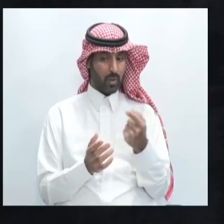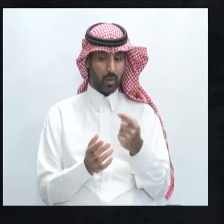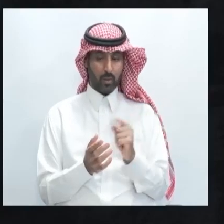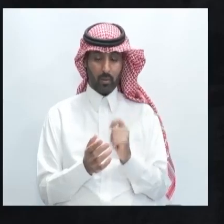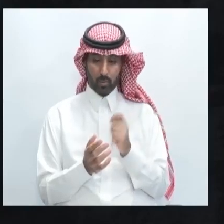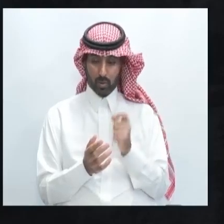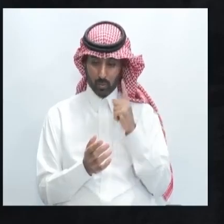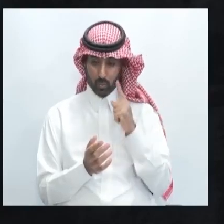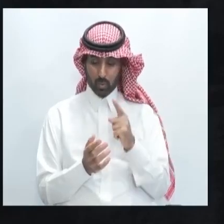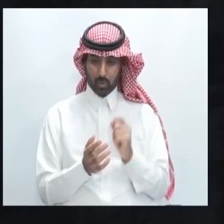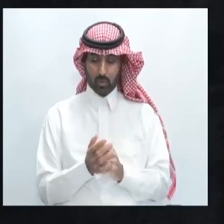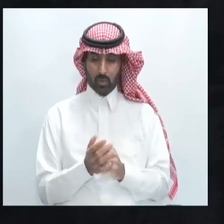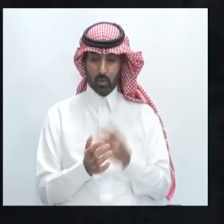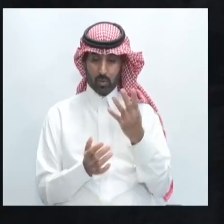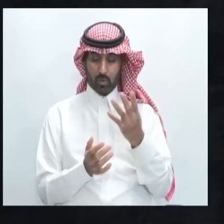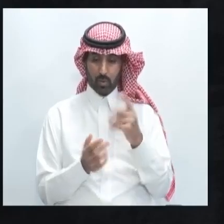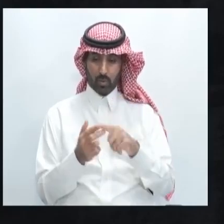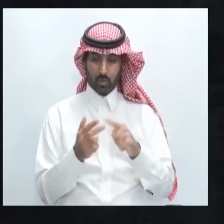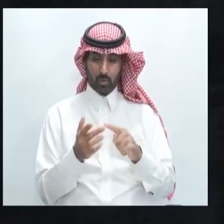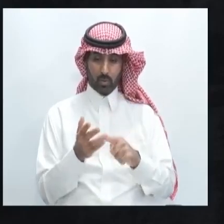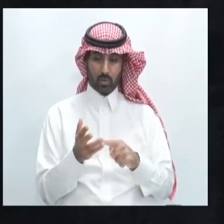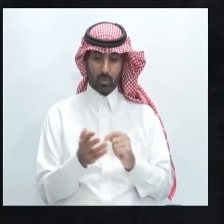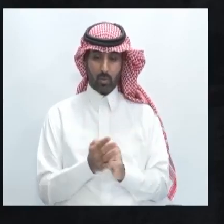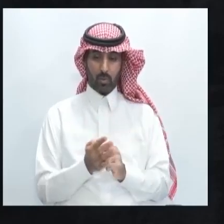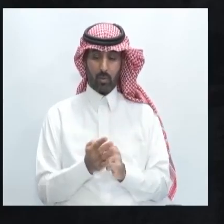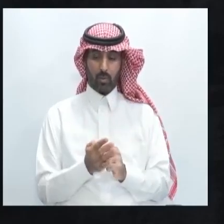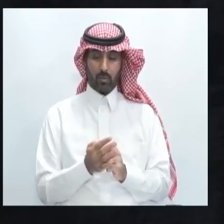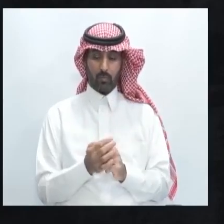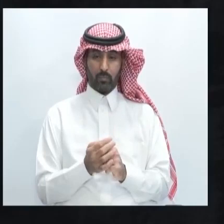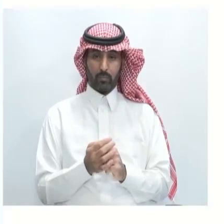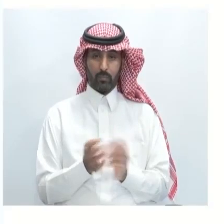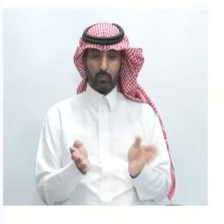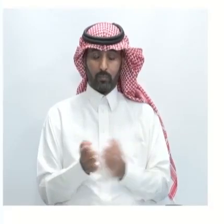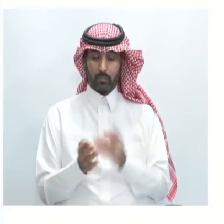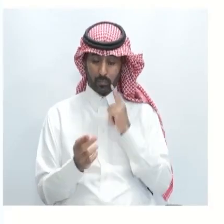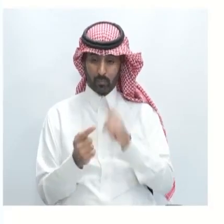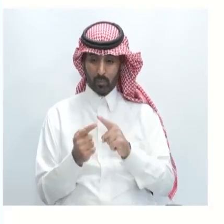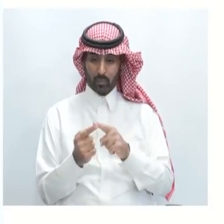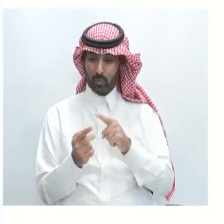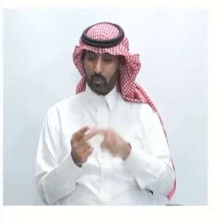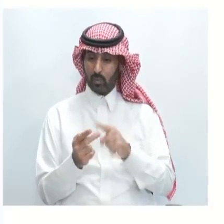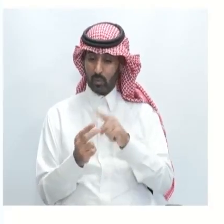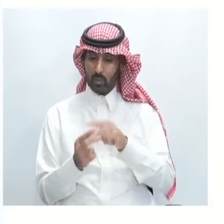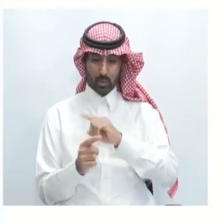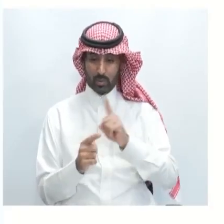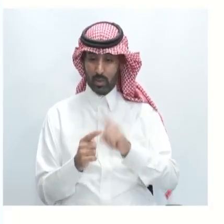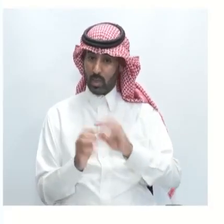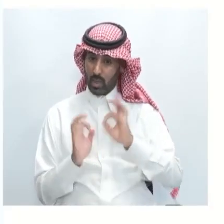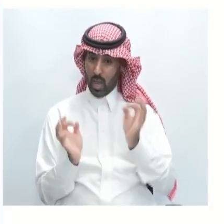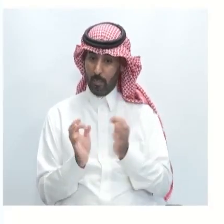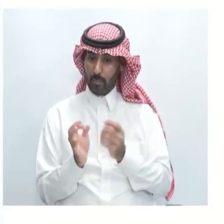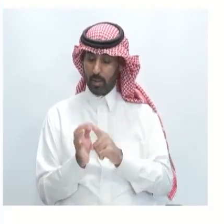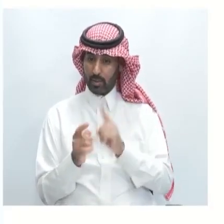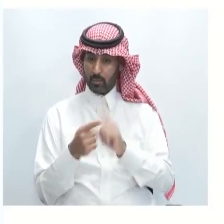ان ننتج اربعه اشكال او اربعه انواع طيب اولا ان تكون المقدمه الان كليه كليتين